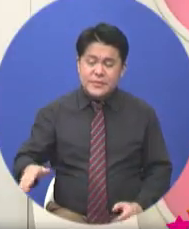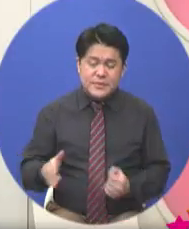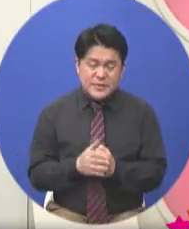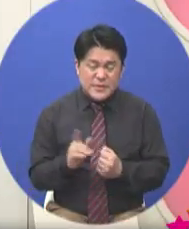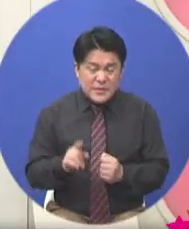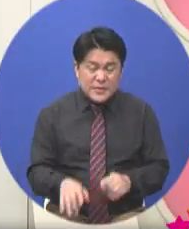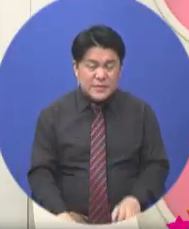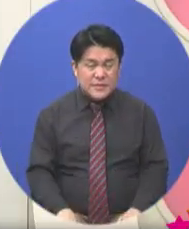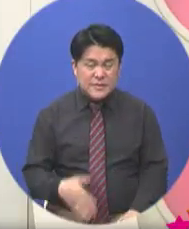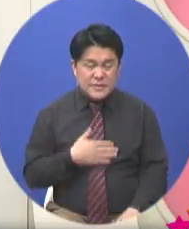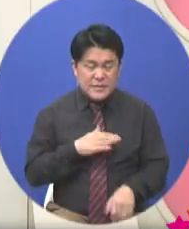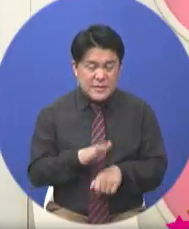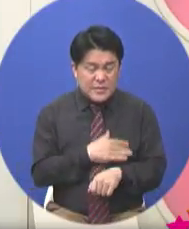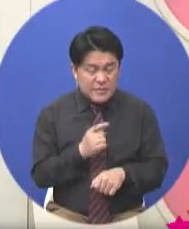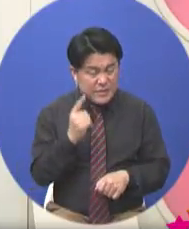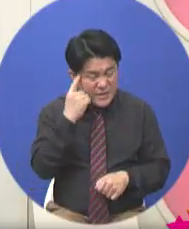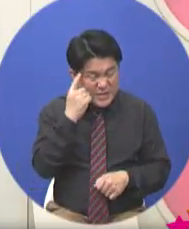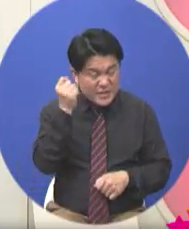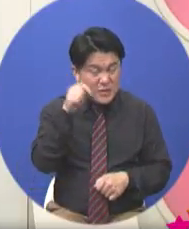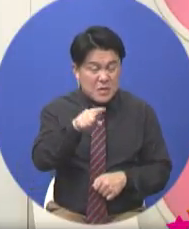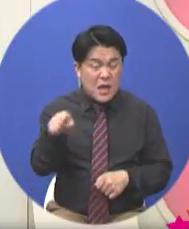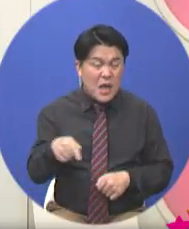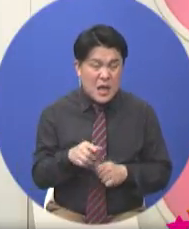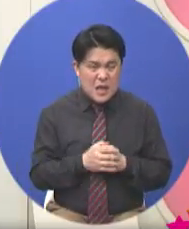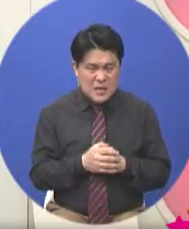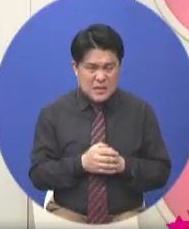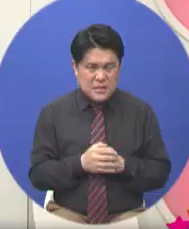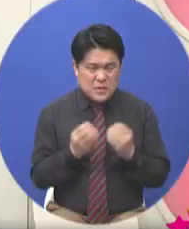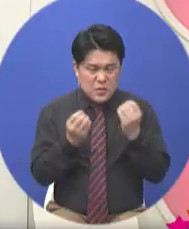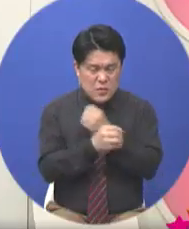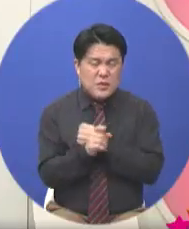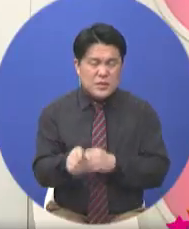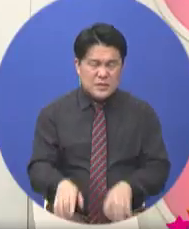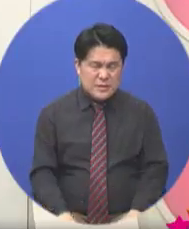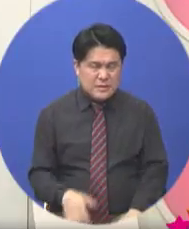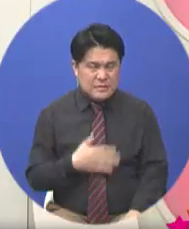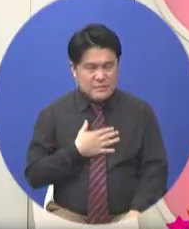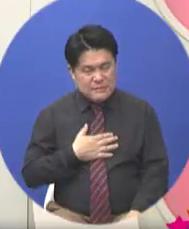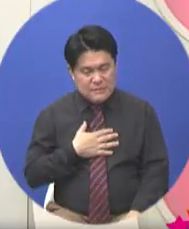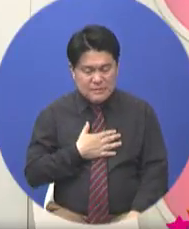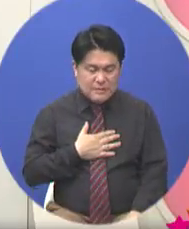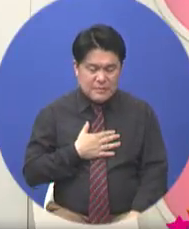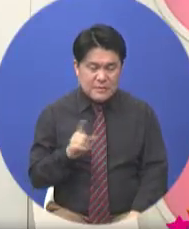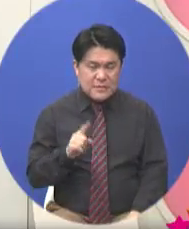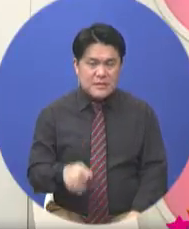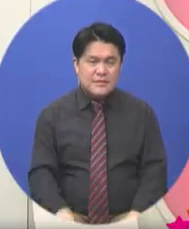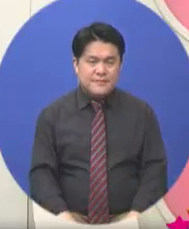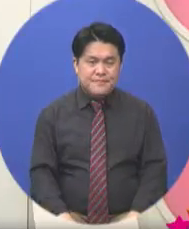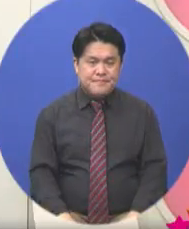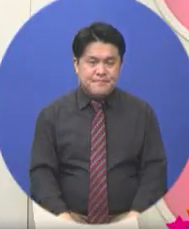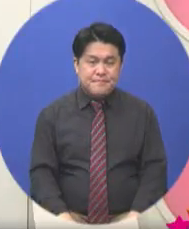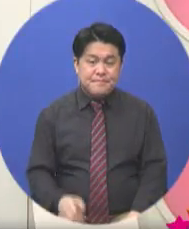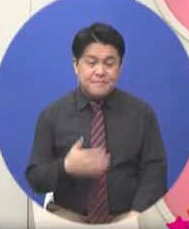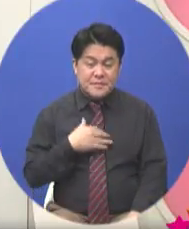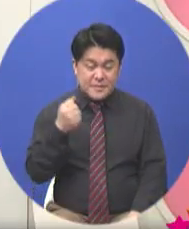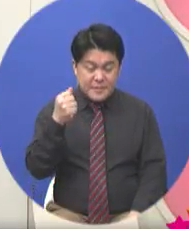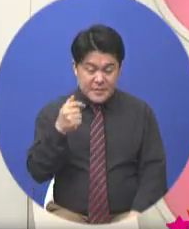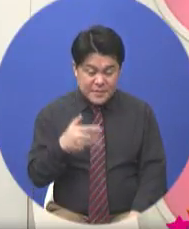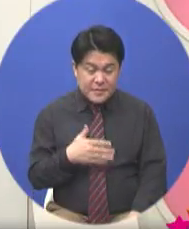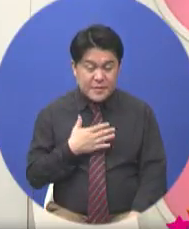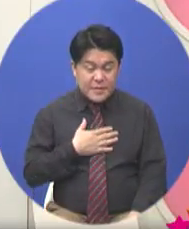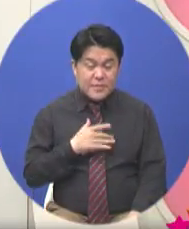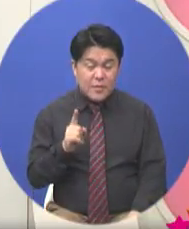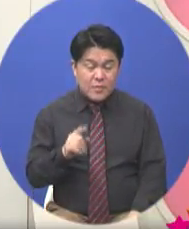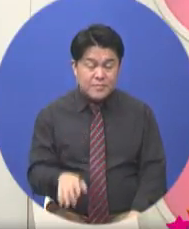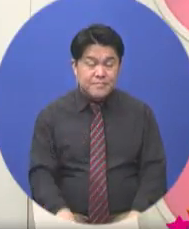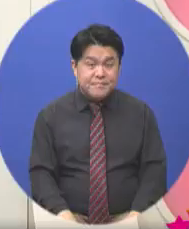때라 제가 잘못한 걸로 이렇게 알고 한 있구나. 것 같아요. 예. 그래서 몇 번 이렇게 제가